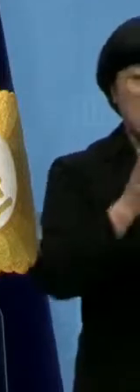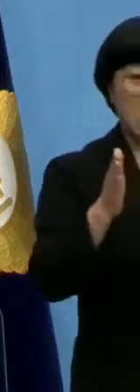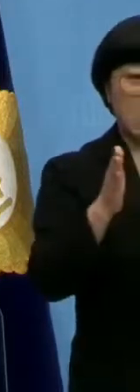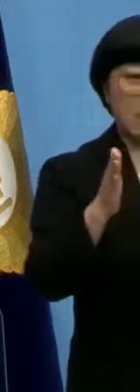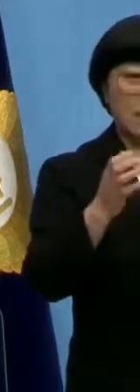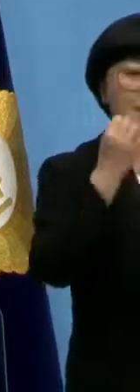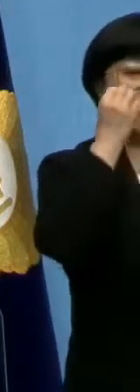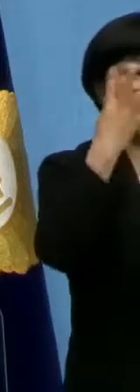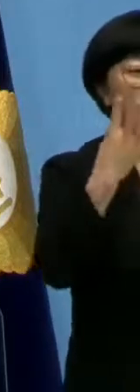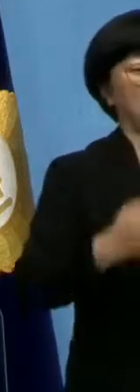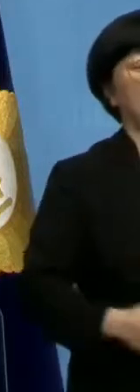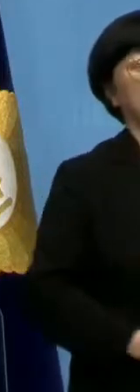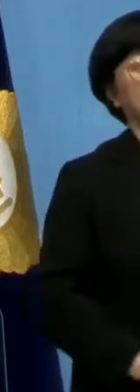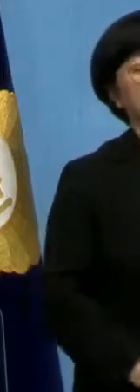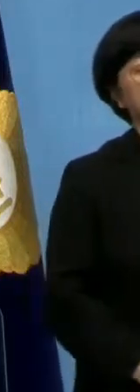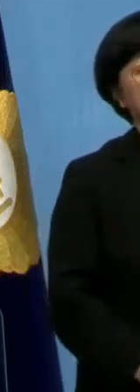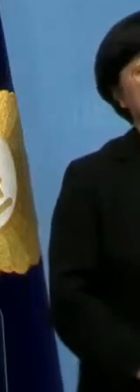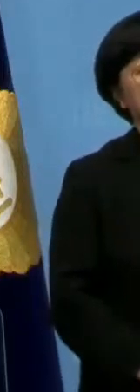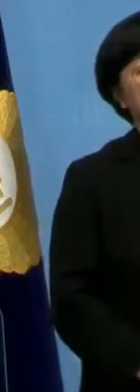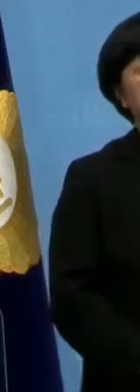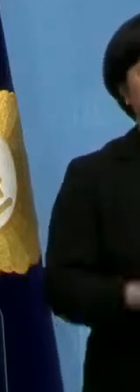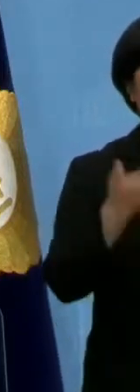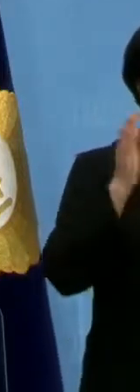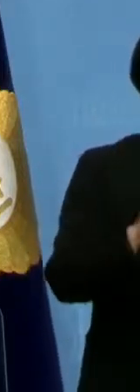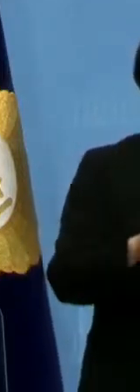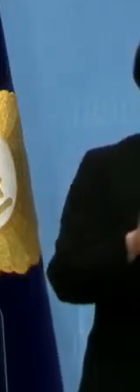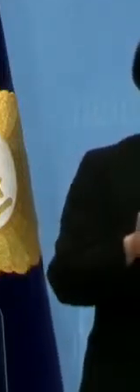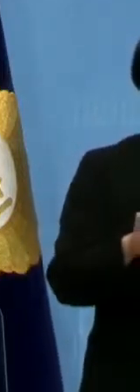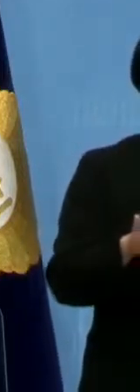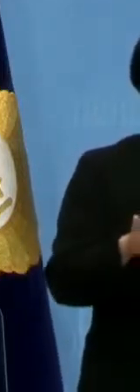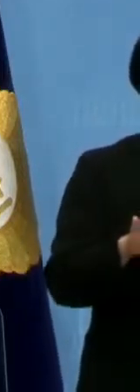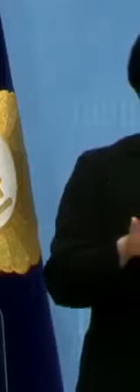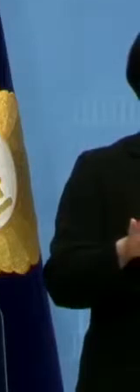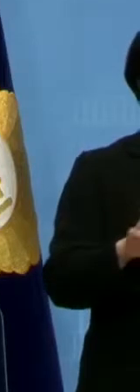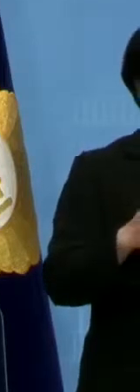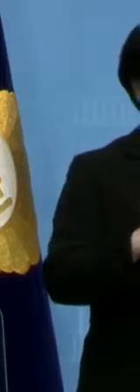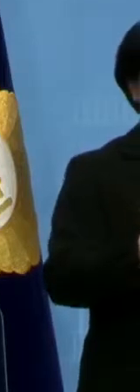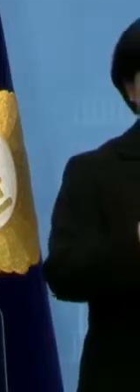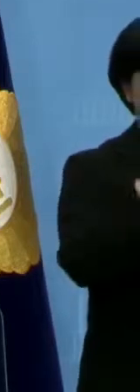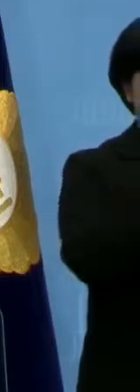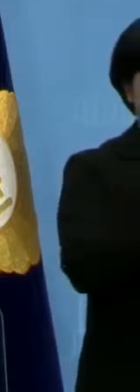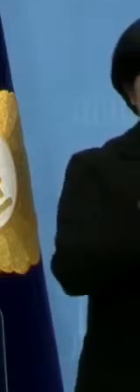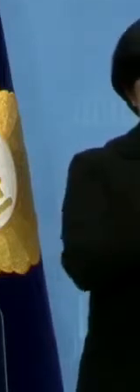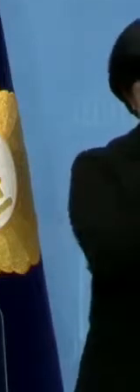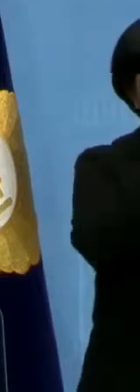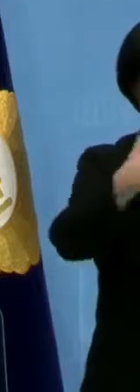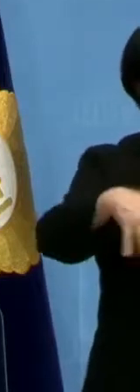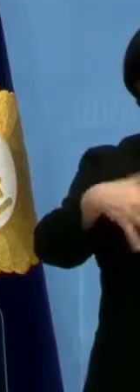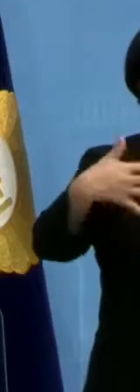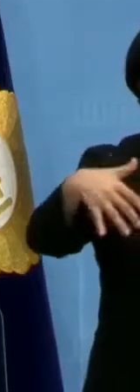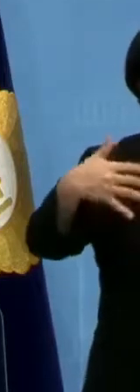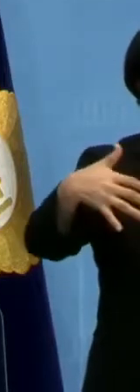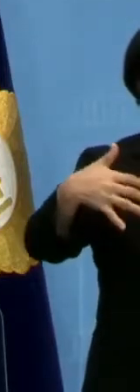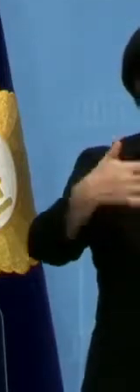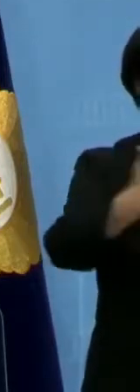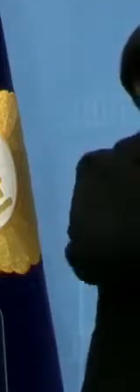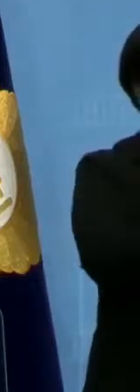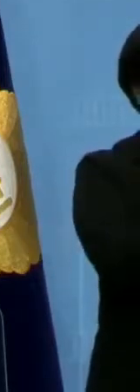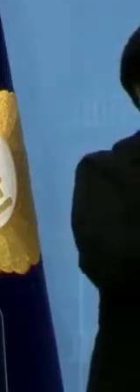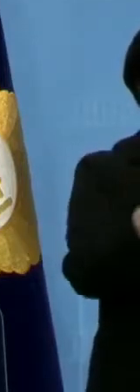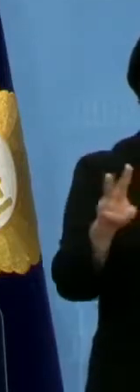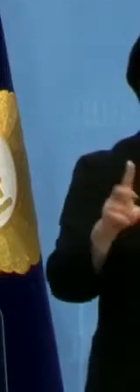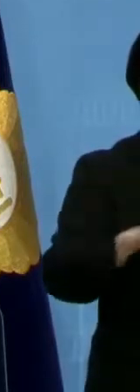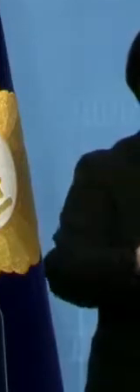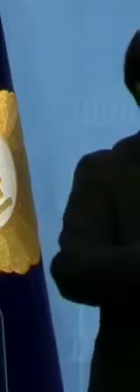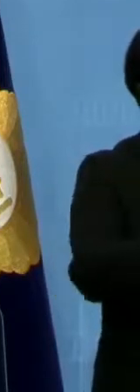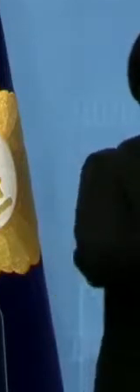벌써 4개월이 넘었습니다. 그러나 아직 상정조차 되지 않고 있습니다. 여야